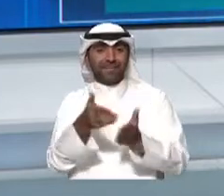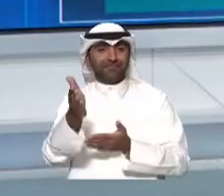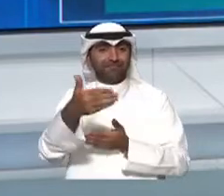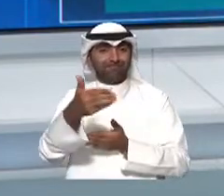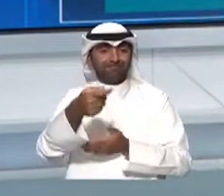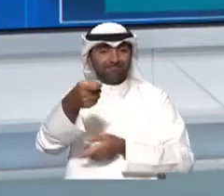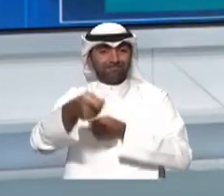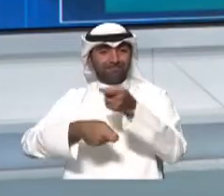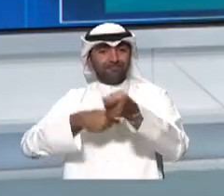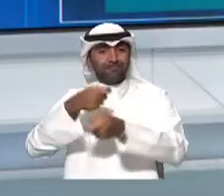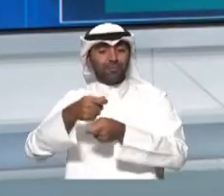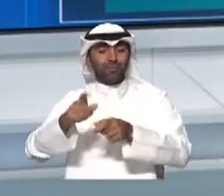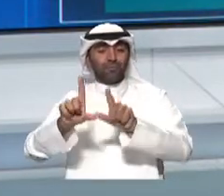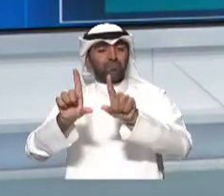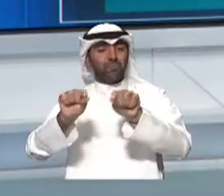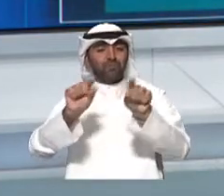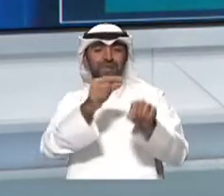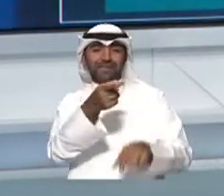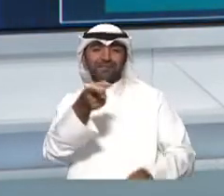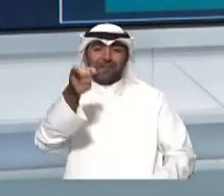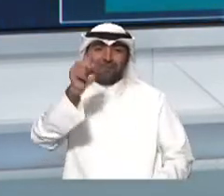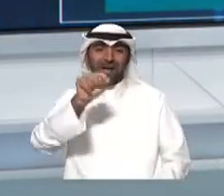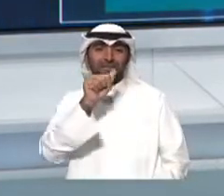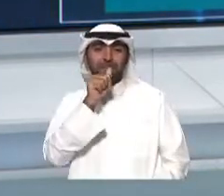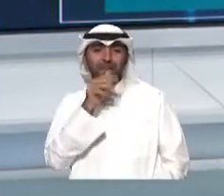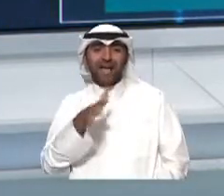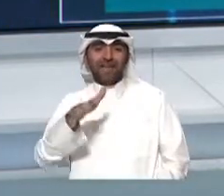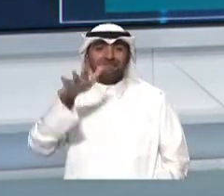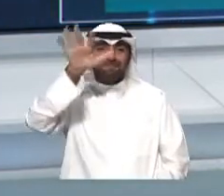خفيف إلى معتدل الموج، وارتفاع الموج تراوح ما بين